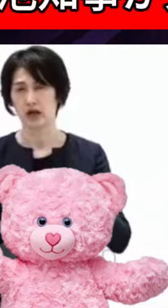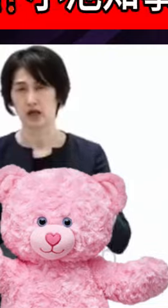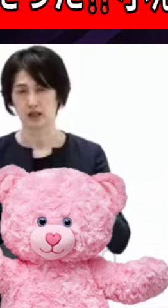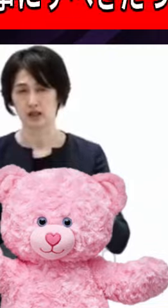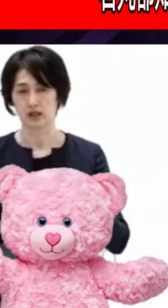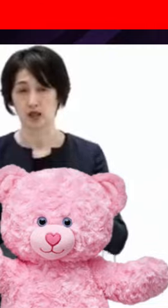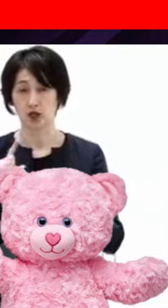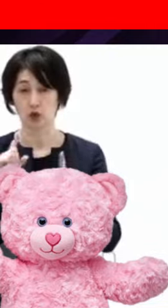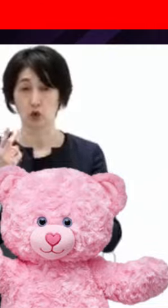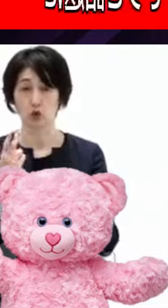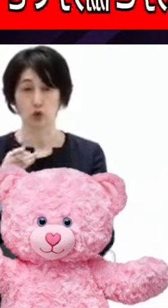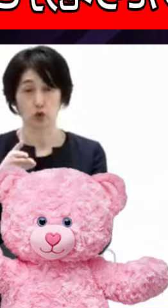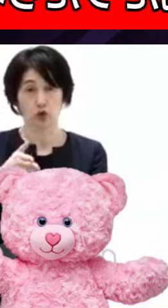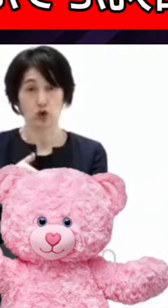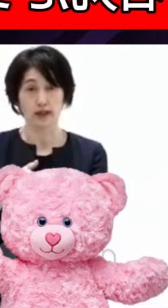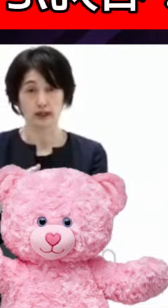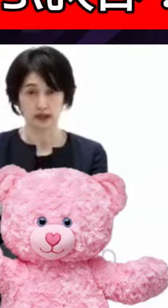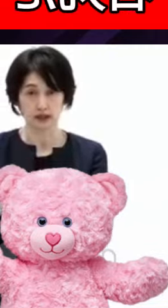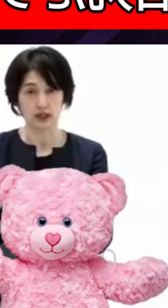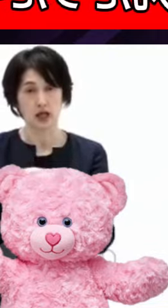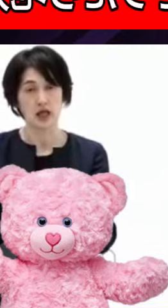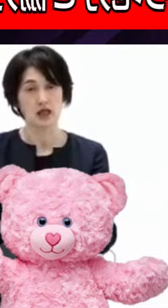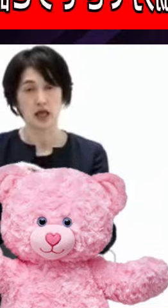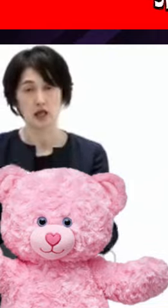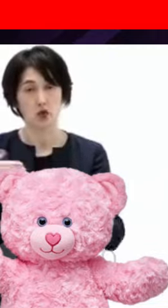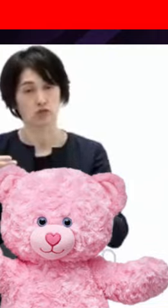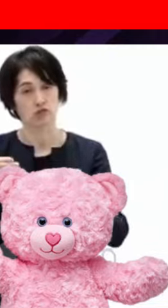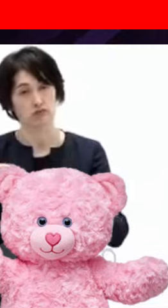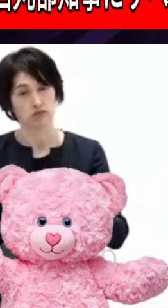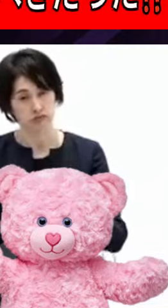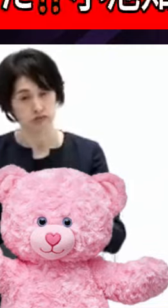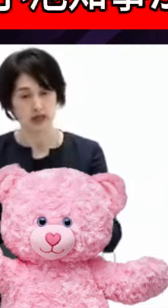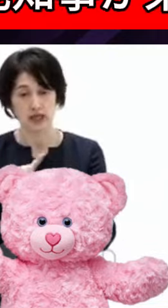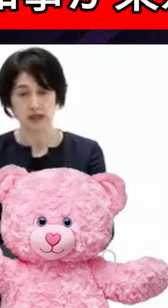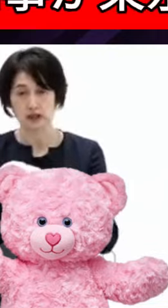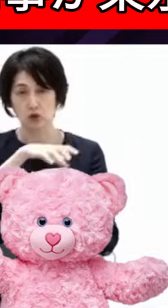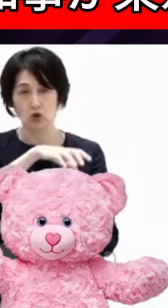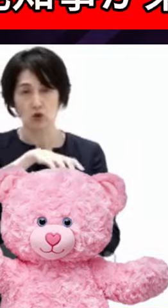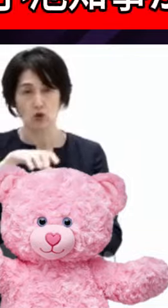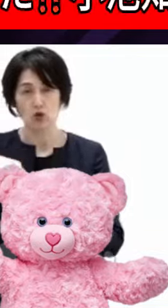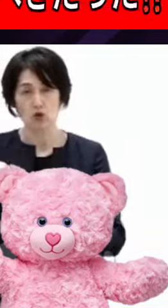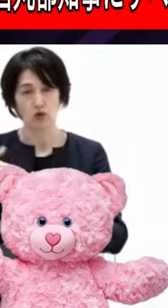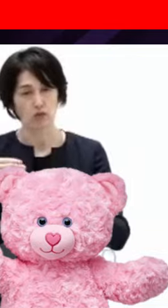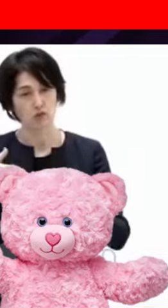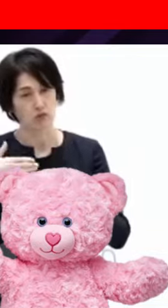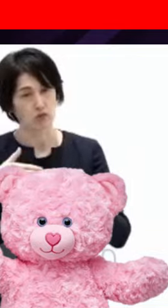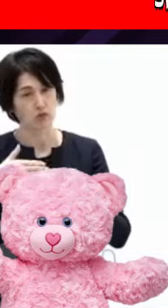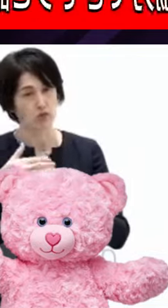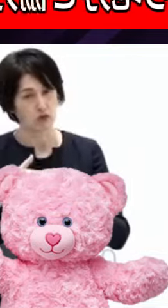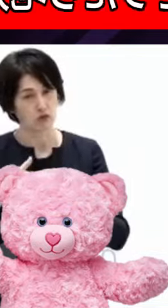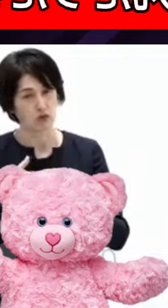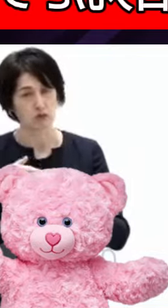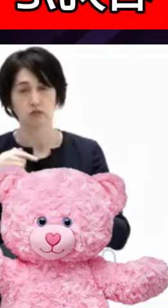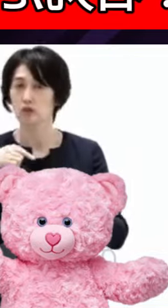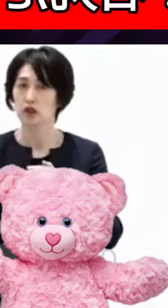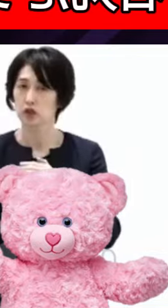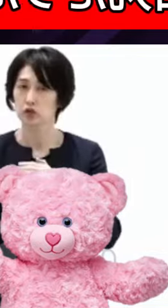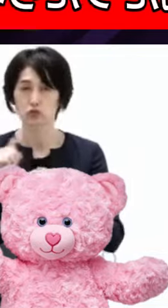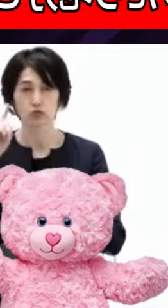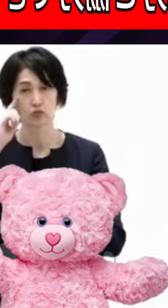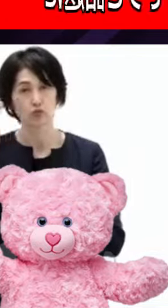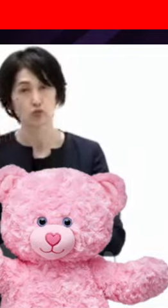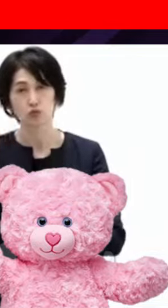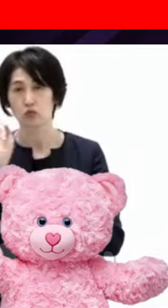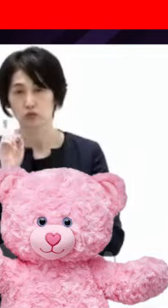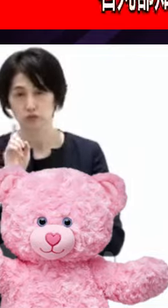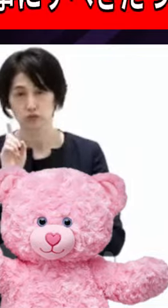主張するような話がなかなか地方に理解されないっていうのはどういうところに理由があるの